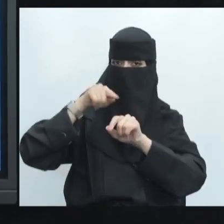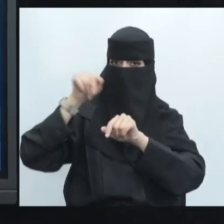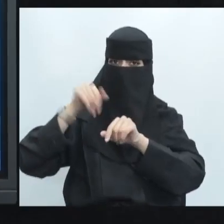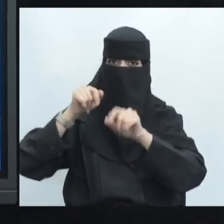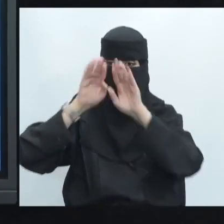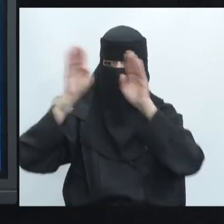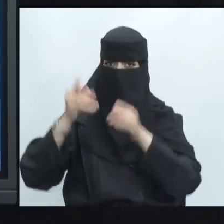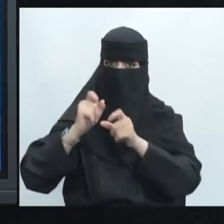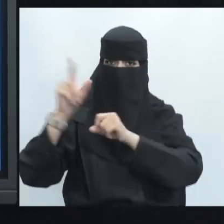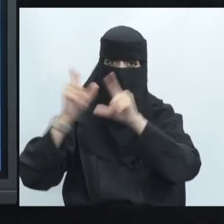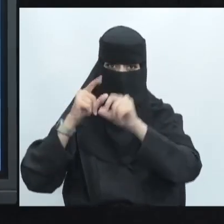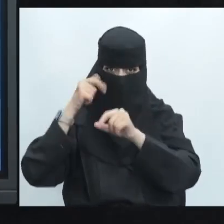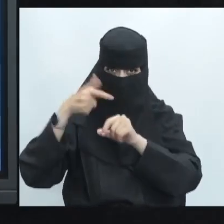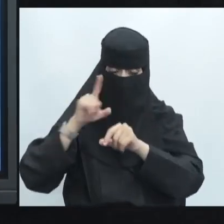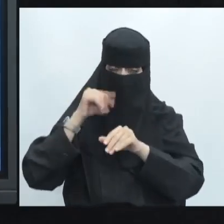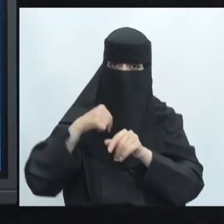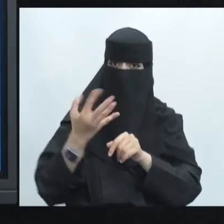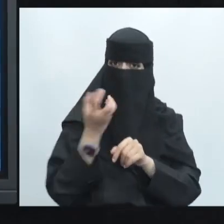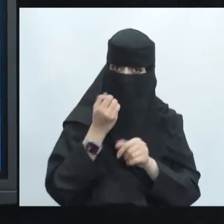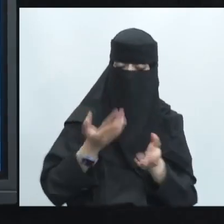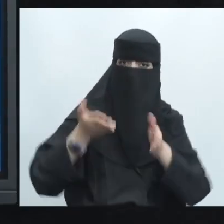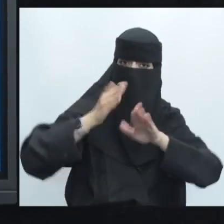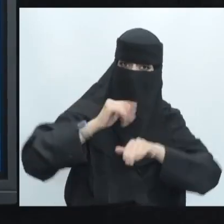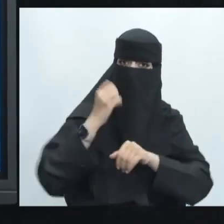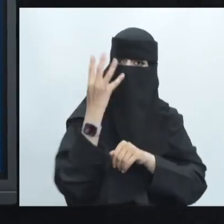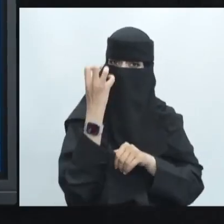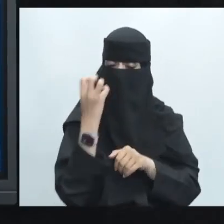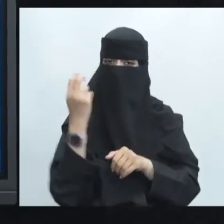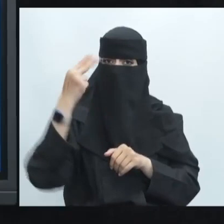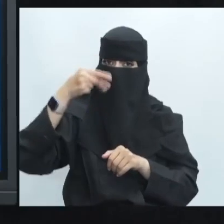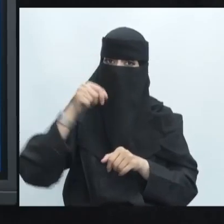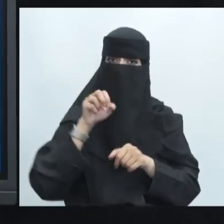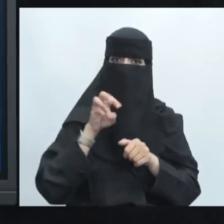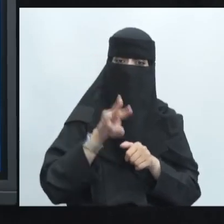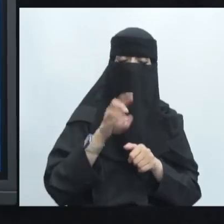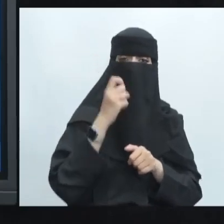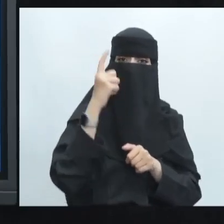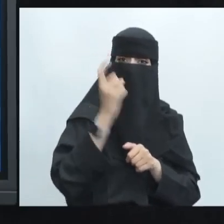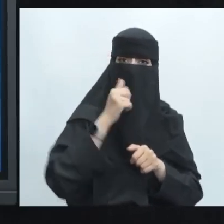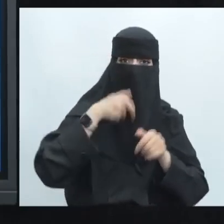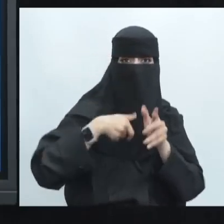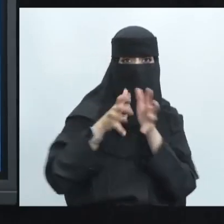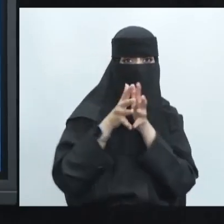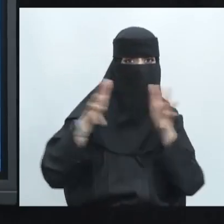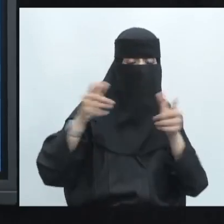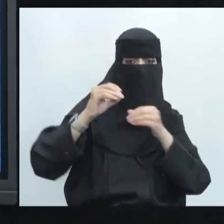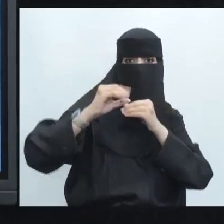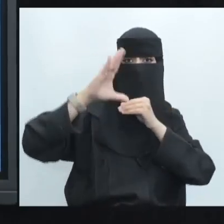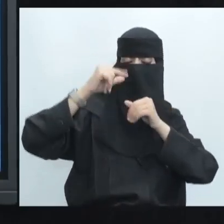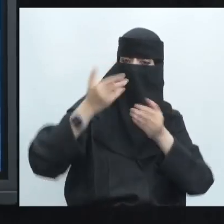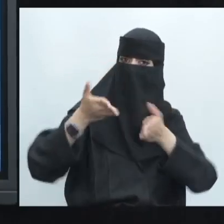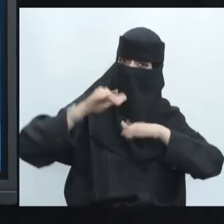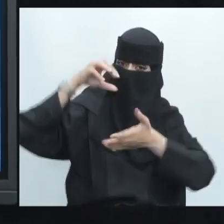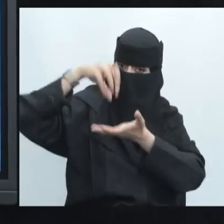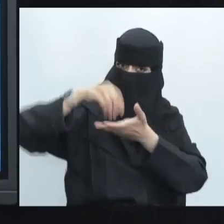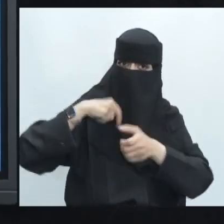الانترنت وذكرنا انه يحتاج الى اكثر من 420 ال ريال لكي يتوسع و ويوسع